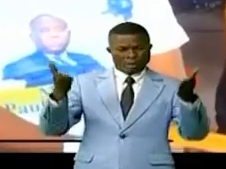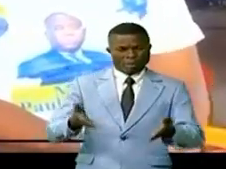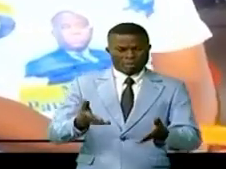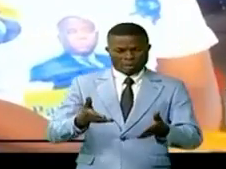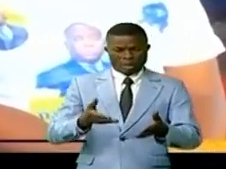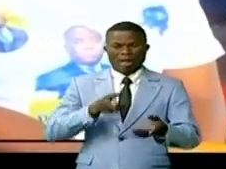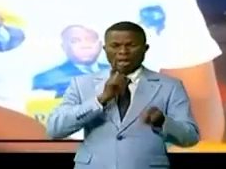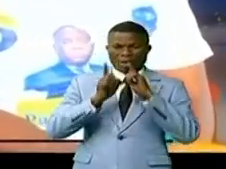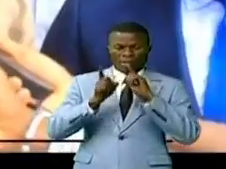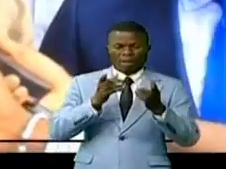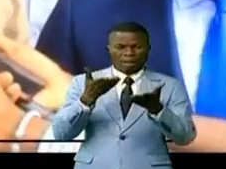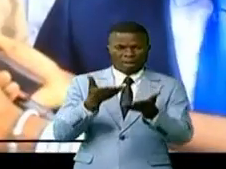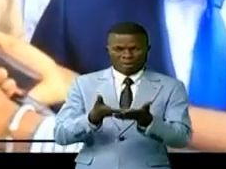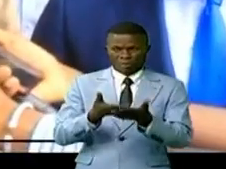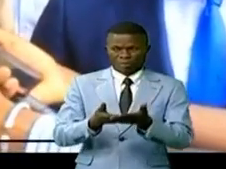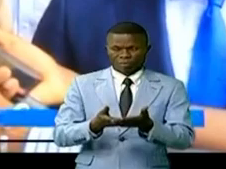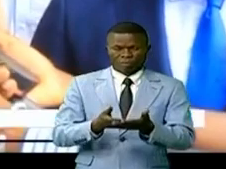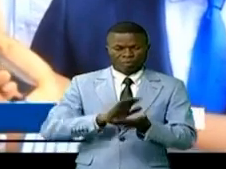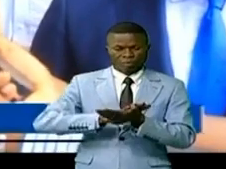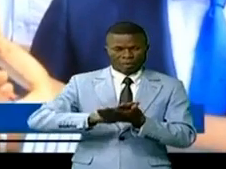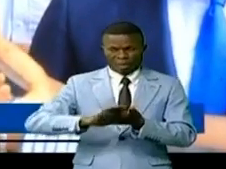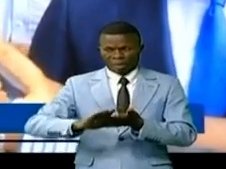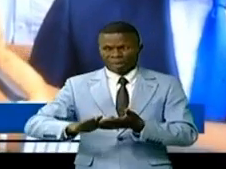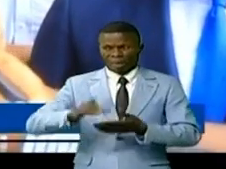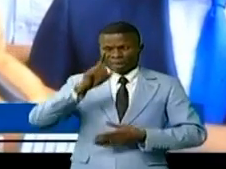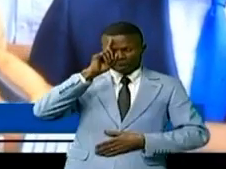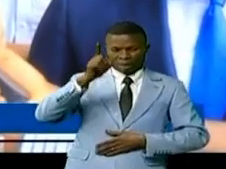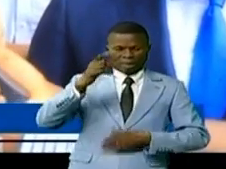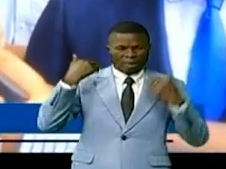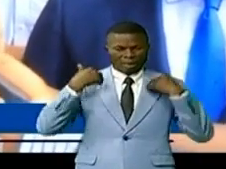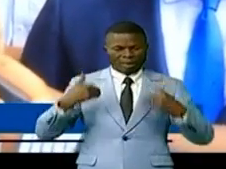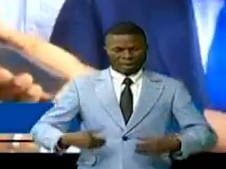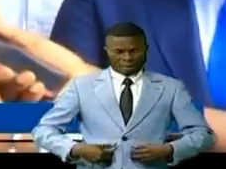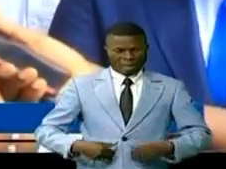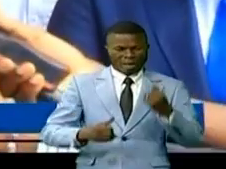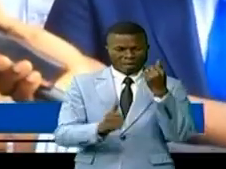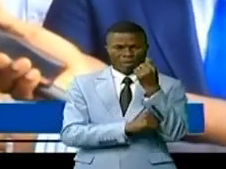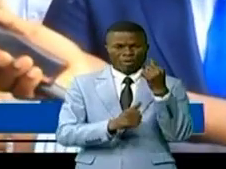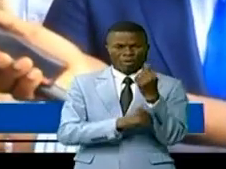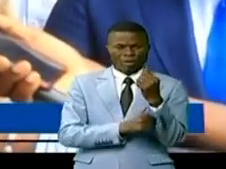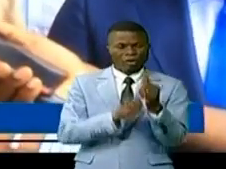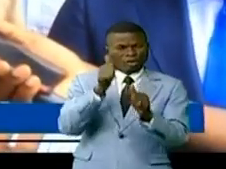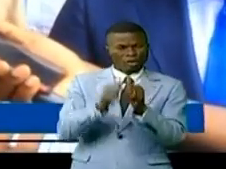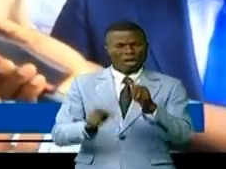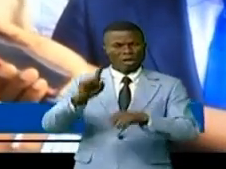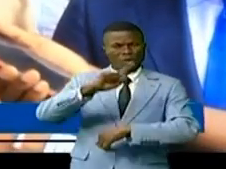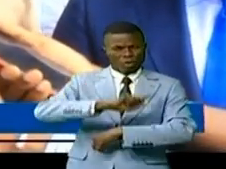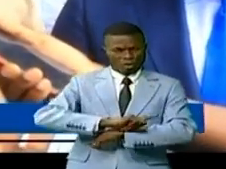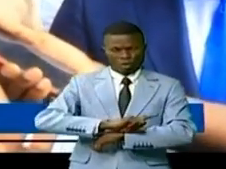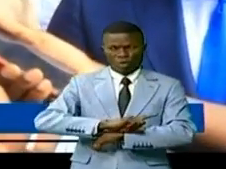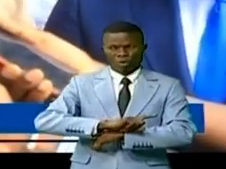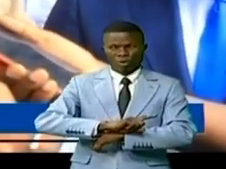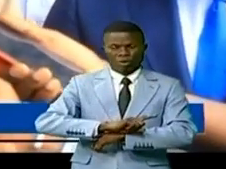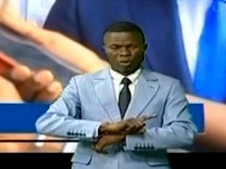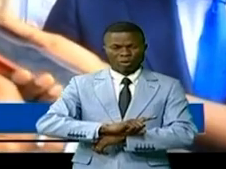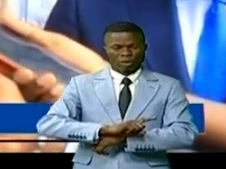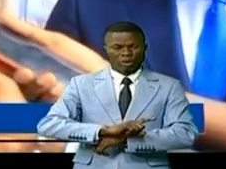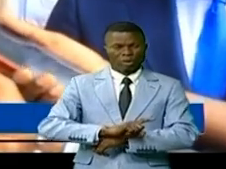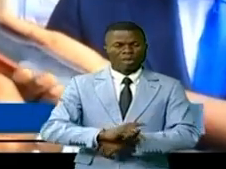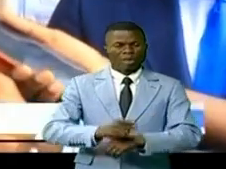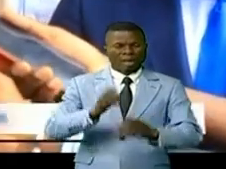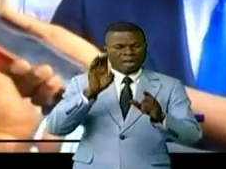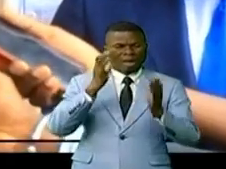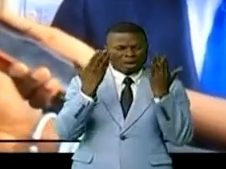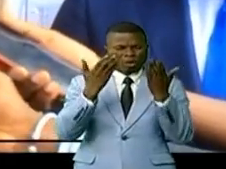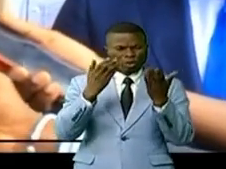cette assistance. L'hygiène, c'est la clé, la santé d'un être humain. Au jour d'aujourd'hui, ils sont dans des conditions